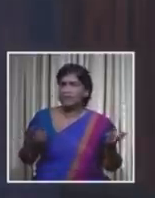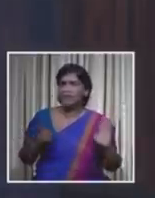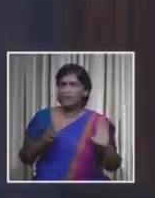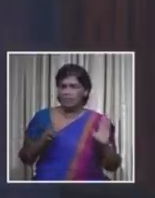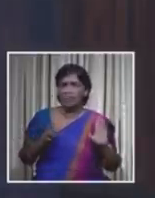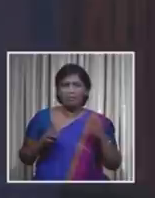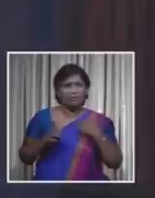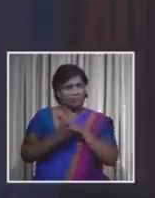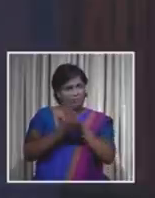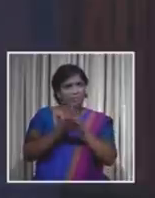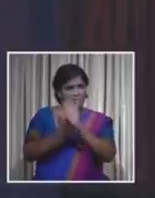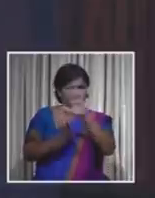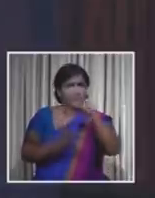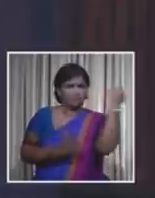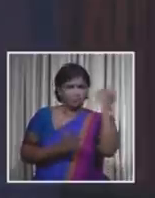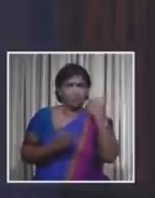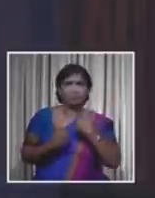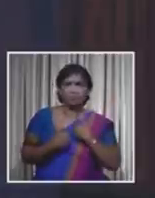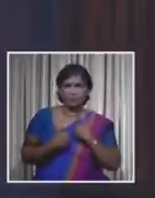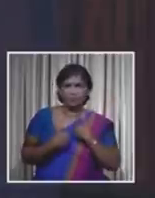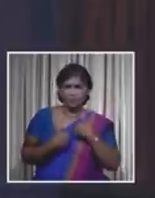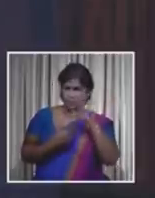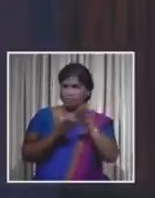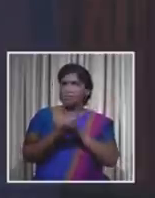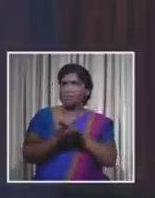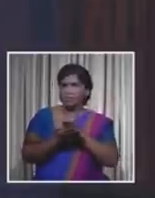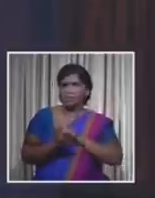මට පැහැදිලි කරන්න දෙන්න කතානායකතුමනි